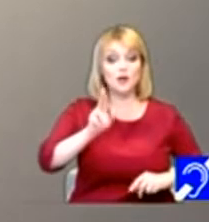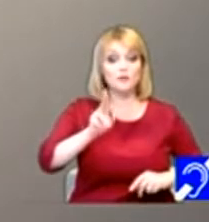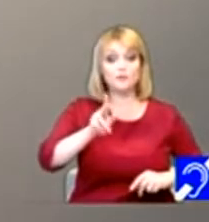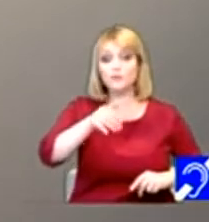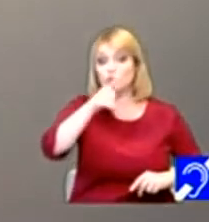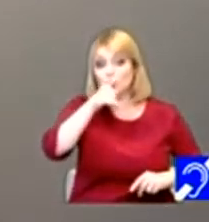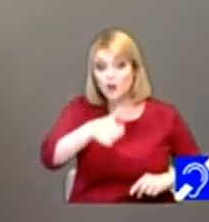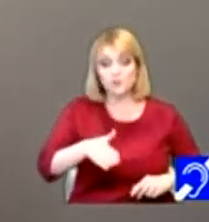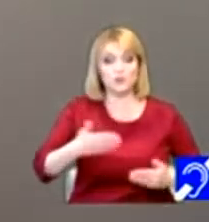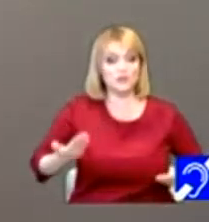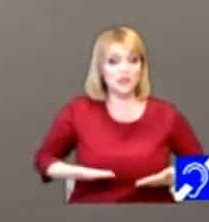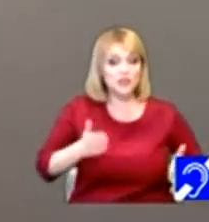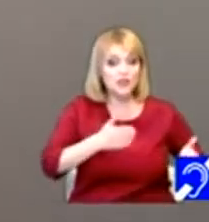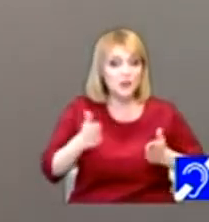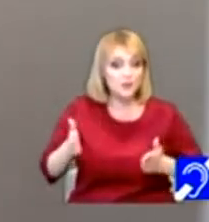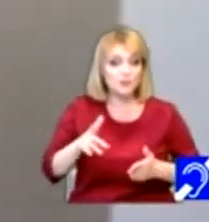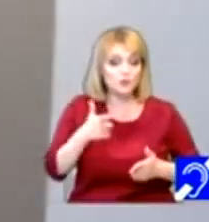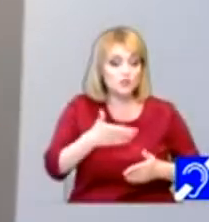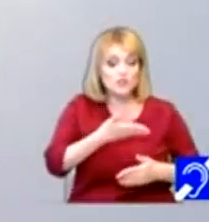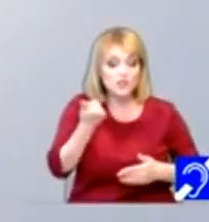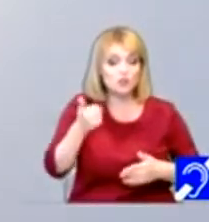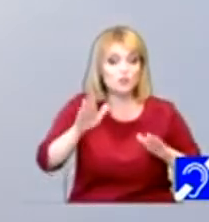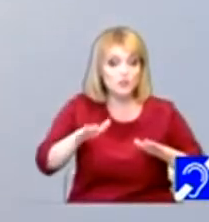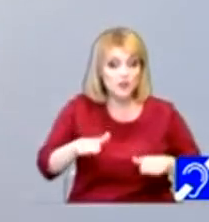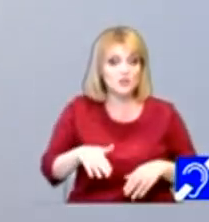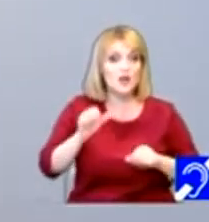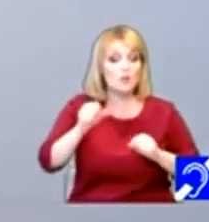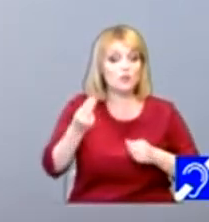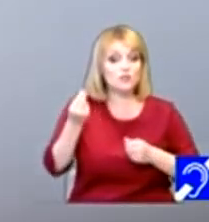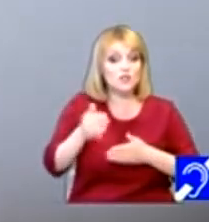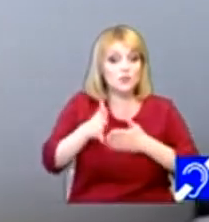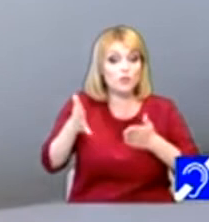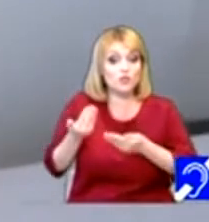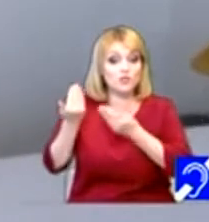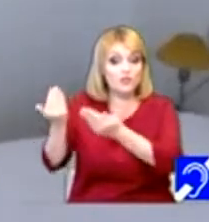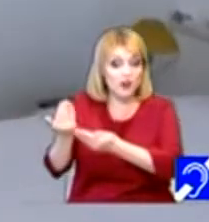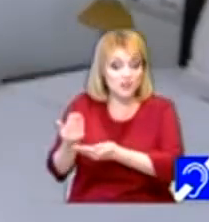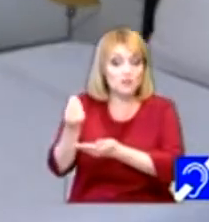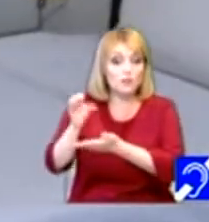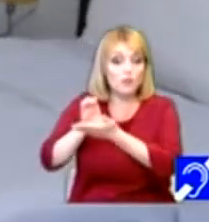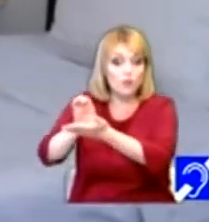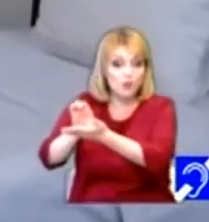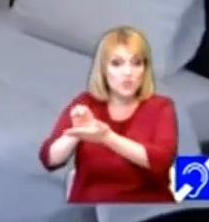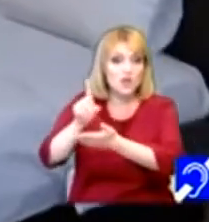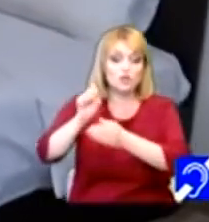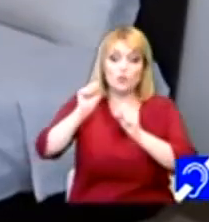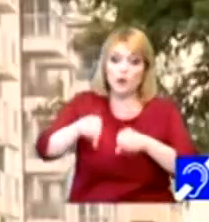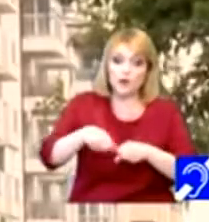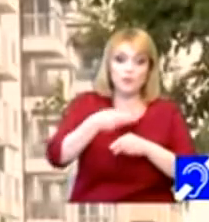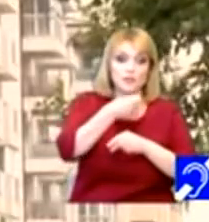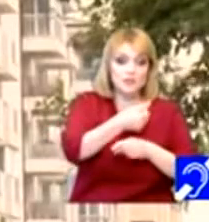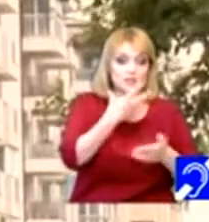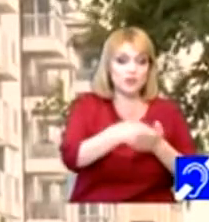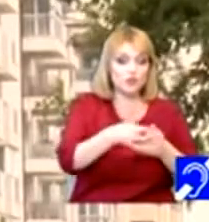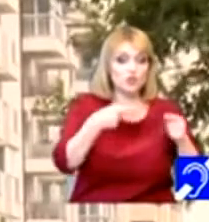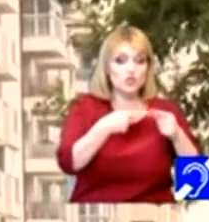din cauza numărului redus de locuri în timpul pandemiei ar putea primi burse cu ajutorul cărora să plătească chirie în afara campusului.